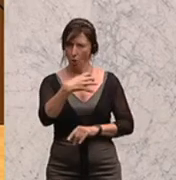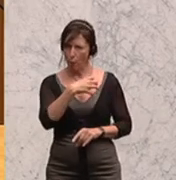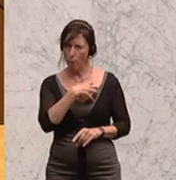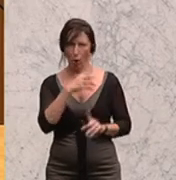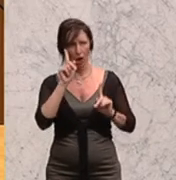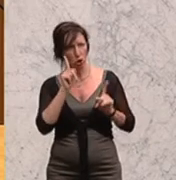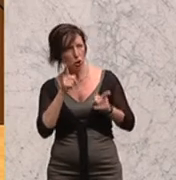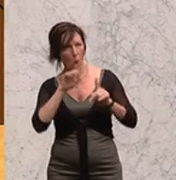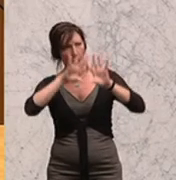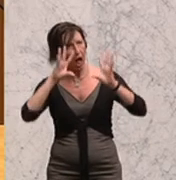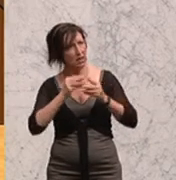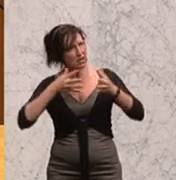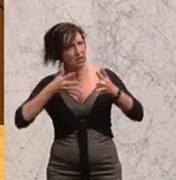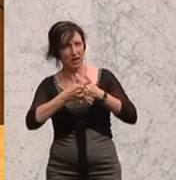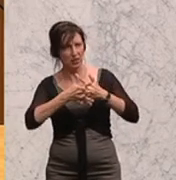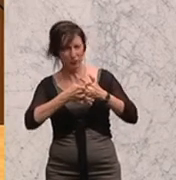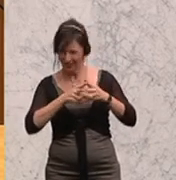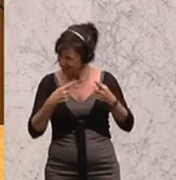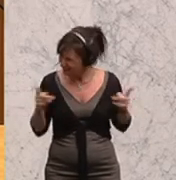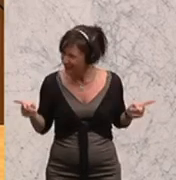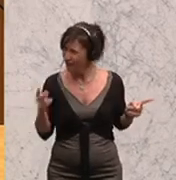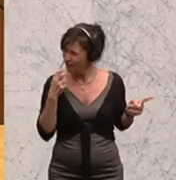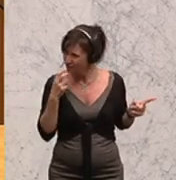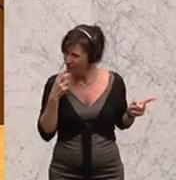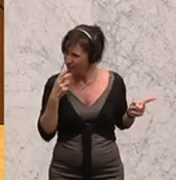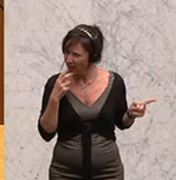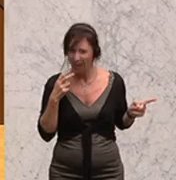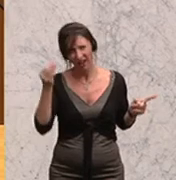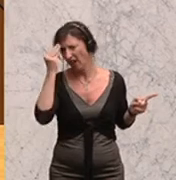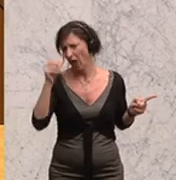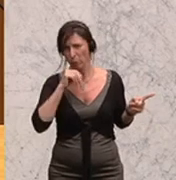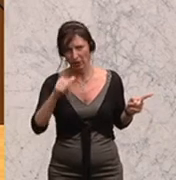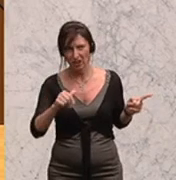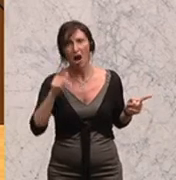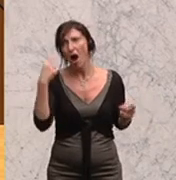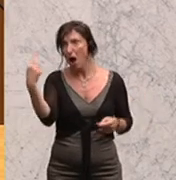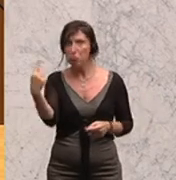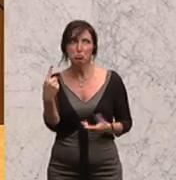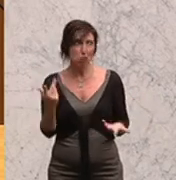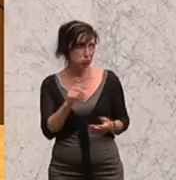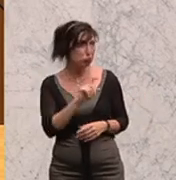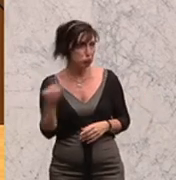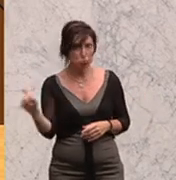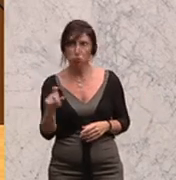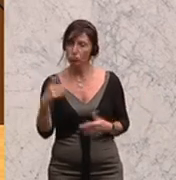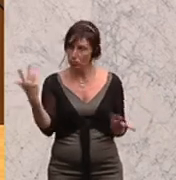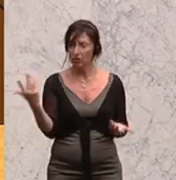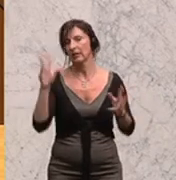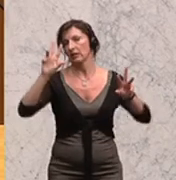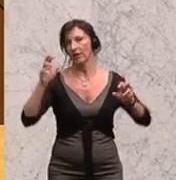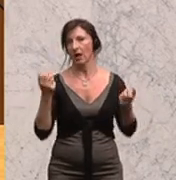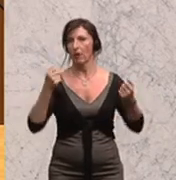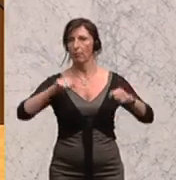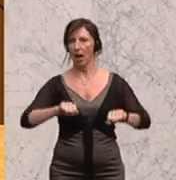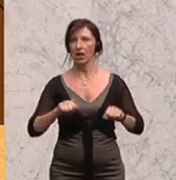wollen. Aber dieses Image haben sie sich aufgebaut. Meine geschätzten Damen und Herren,